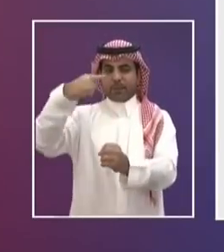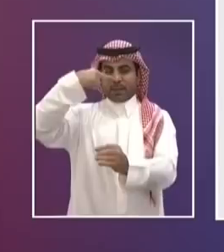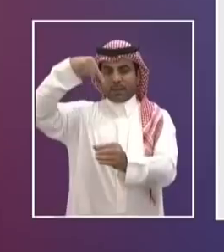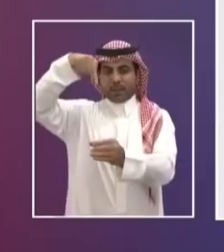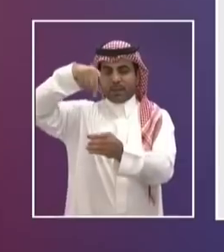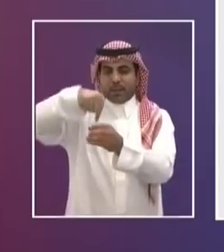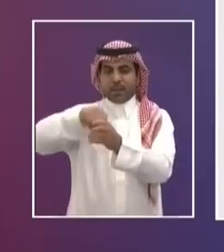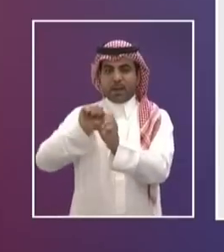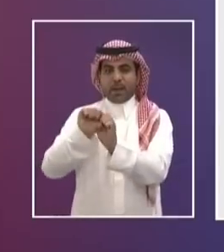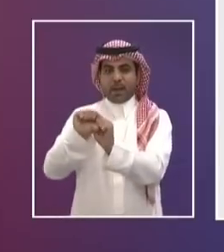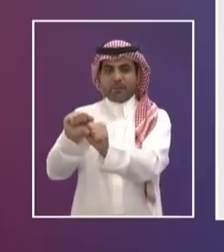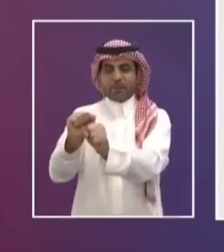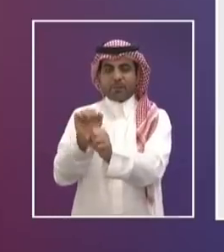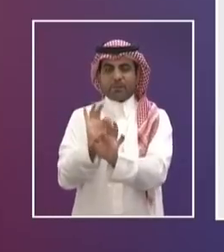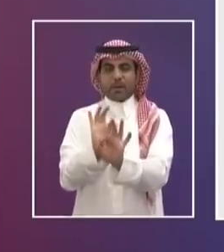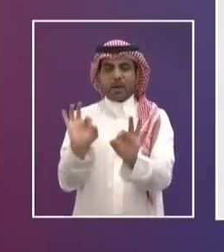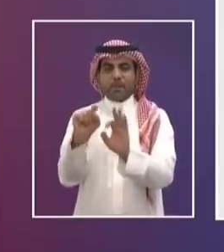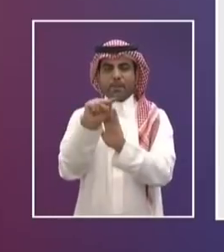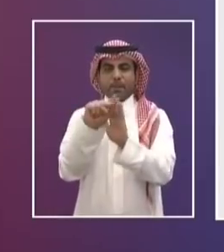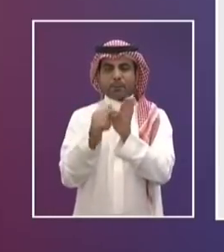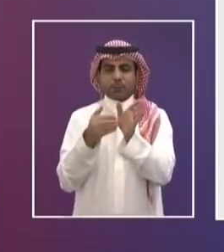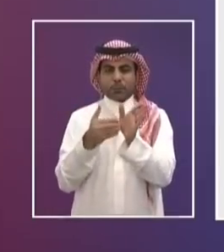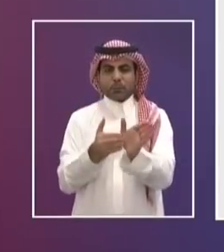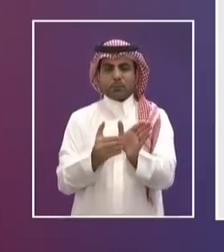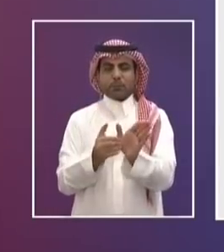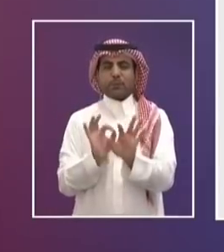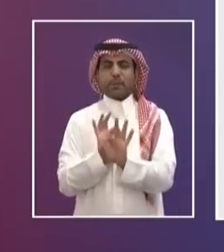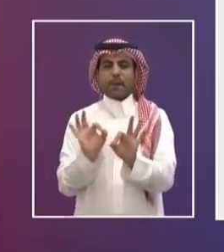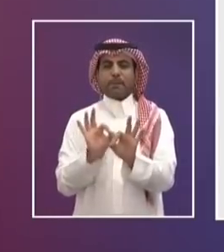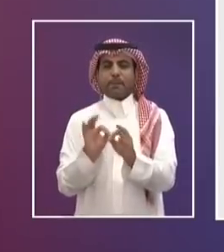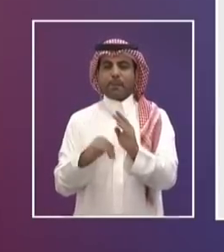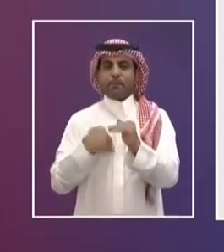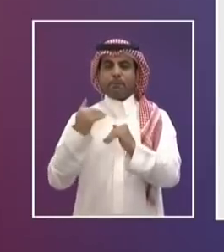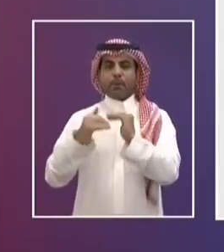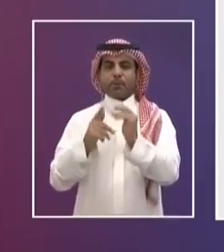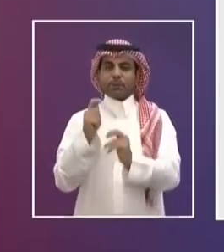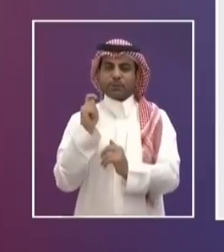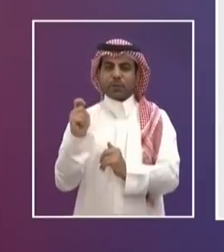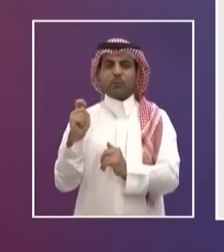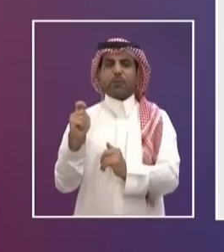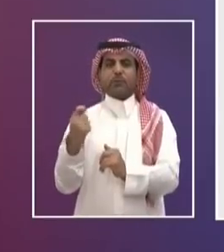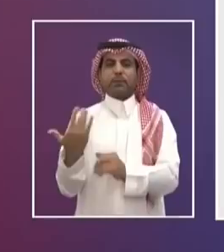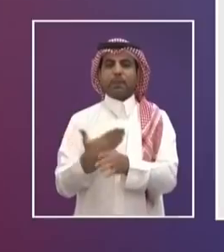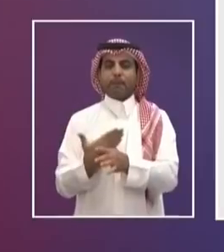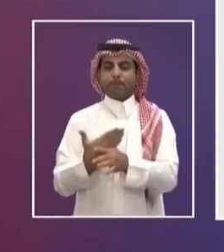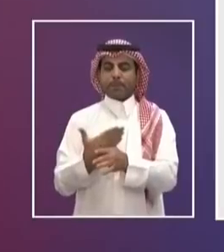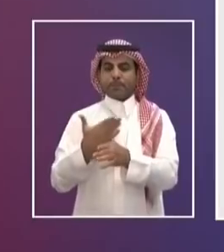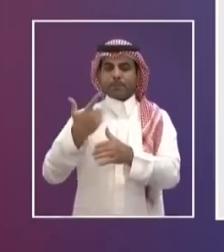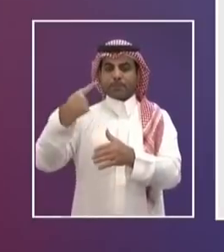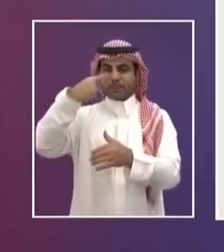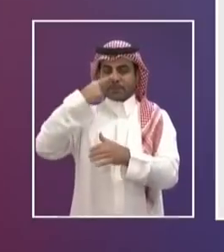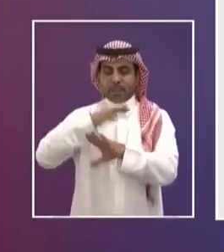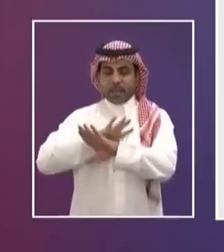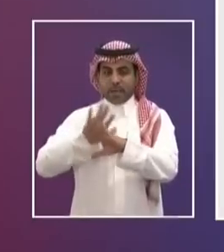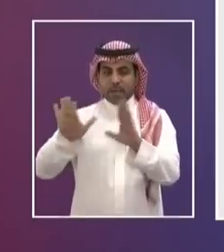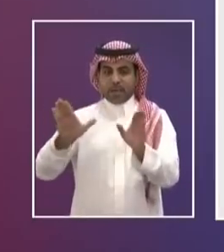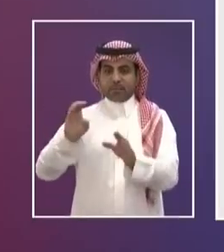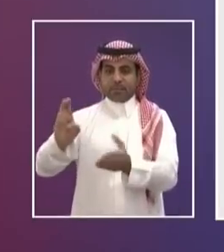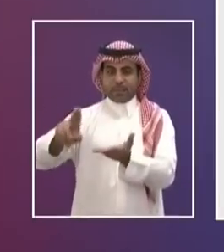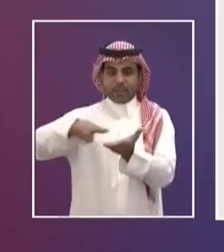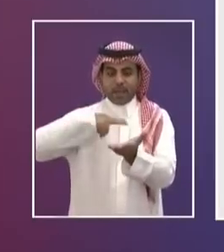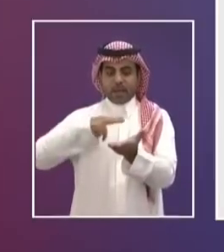خاضعة لبروتوكولات معينة وأدلة معينة تكفل أعلى مستويات الجودة لكي تكون النتائج في أعلى مستويات